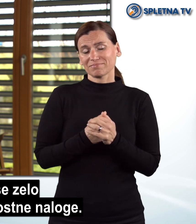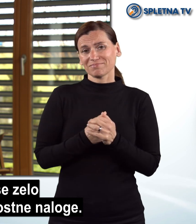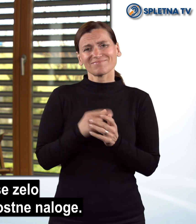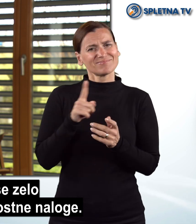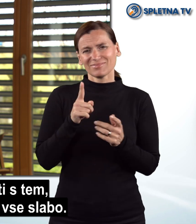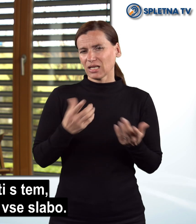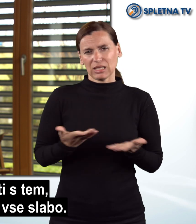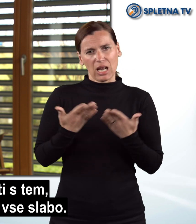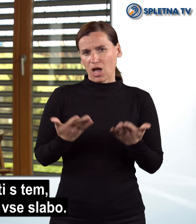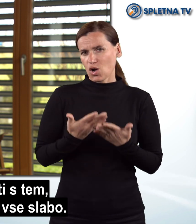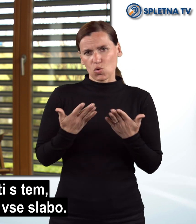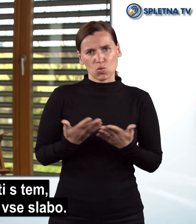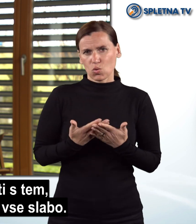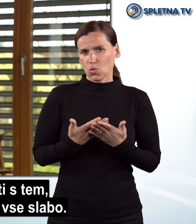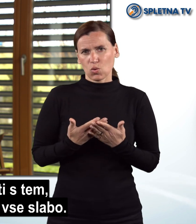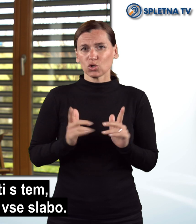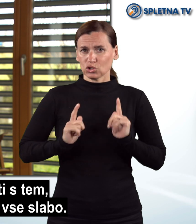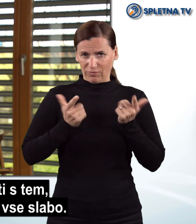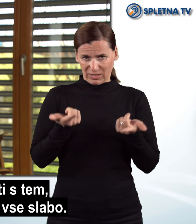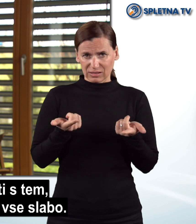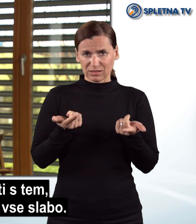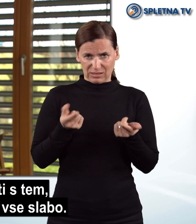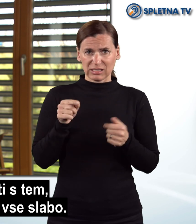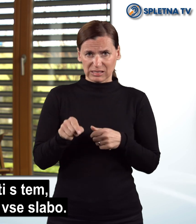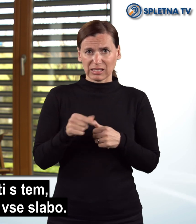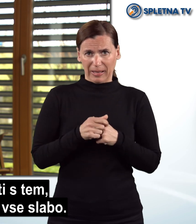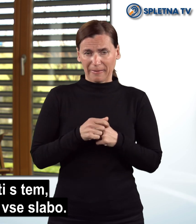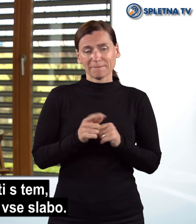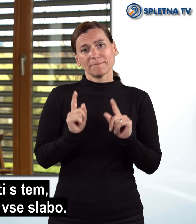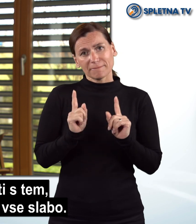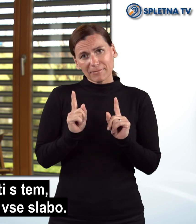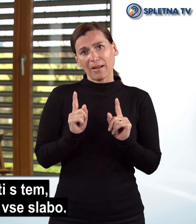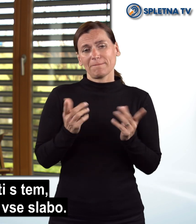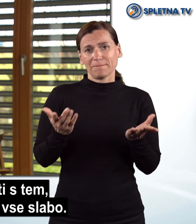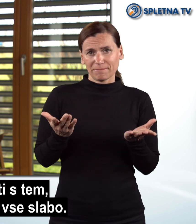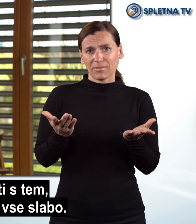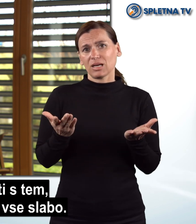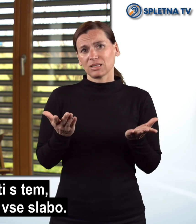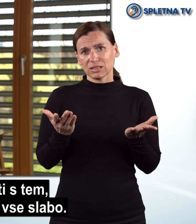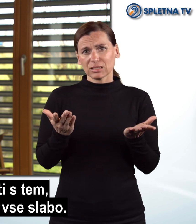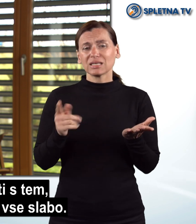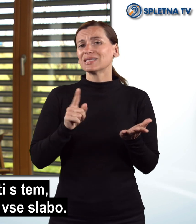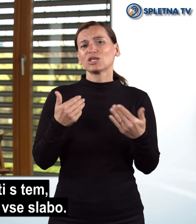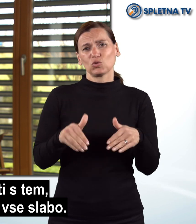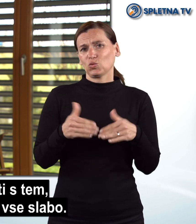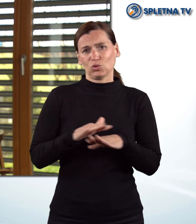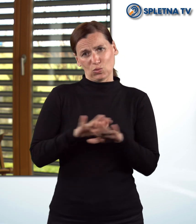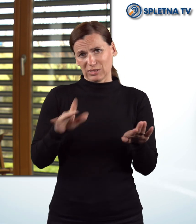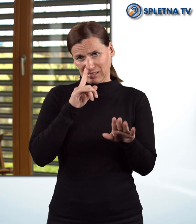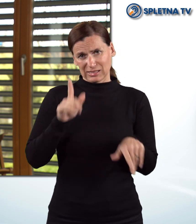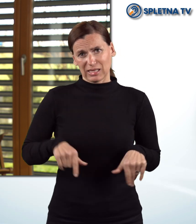Ni lahko živeti s tem, vendar ni nujno vse